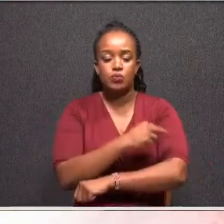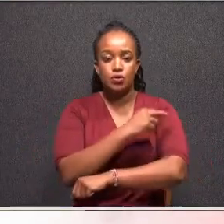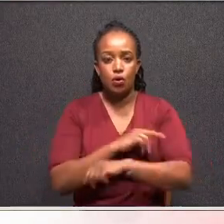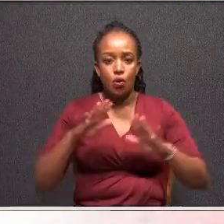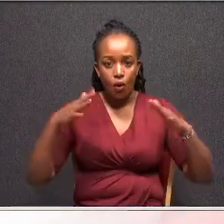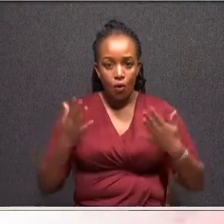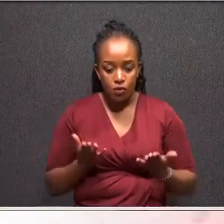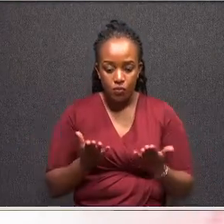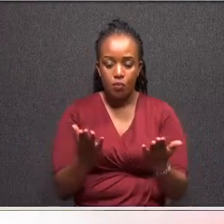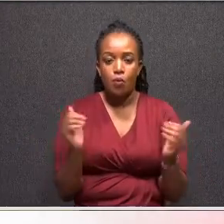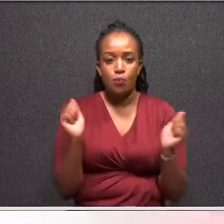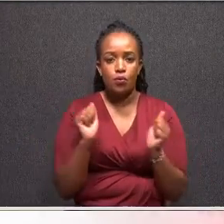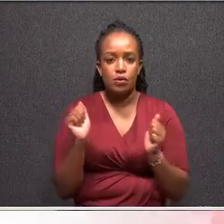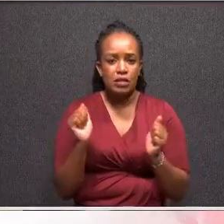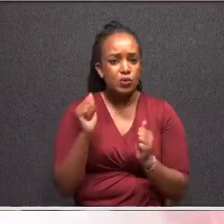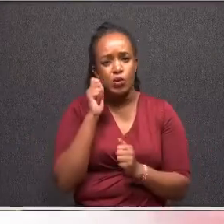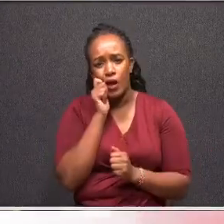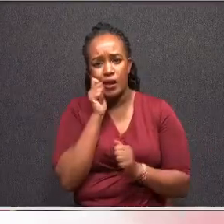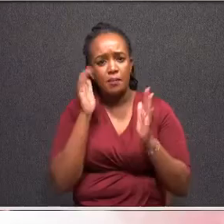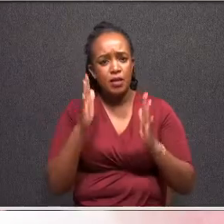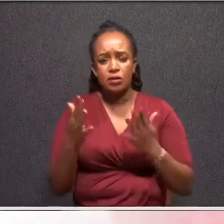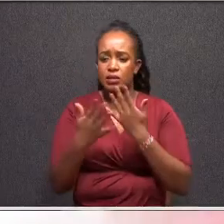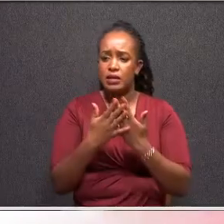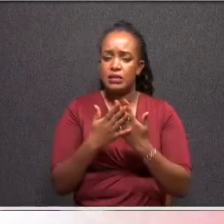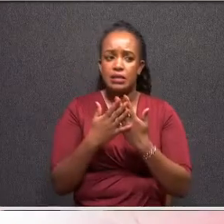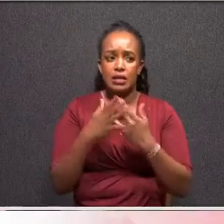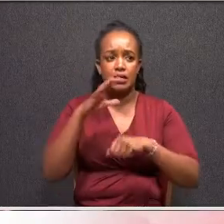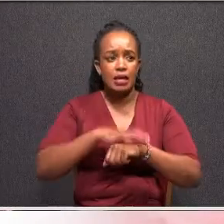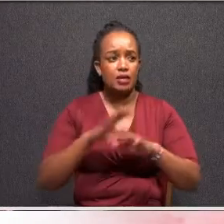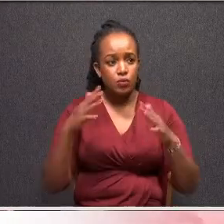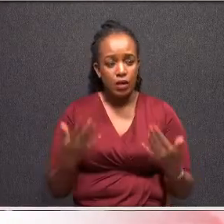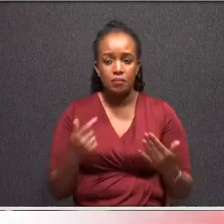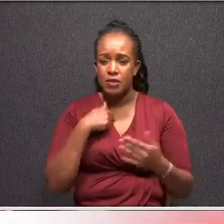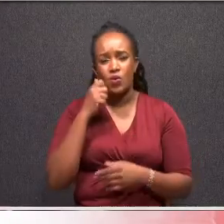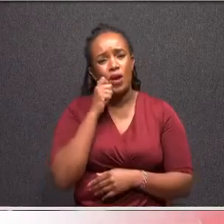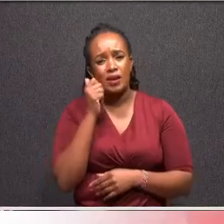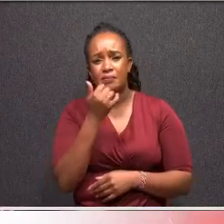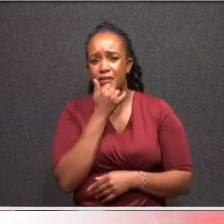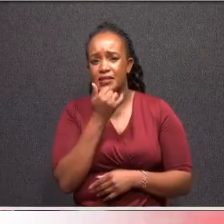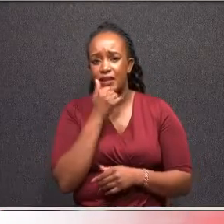arrested alafu tumtafute mochari, kwani alikuwa mgonjwa akitoka hapa? Sasa nashindwa, ni makosa gani amefanya?